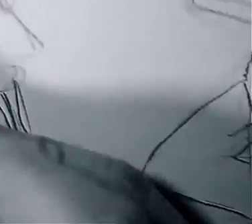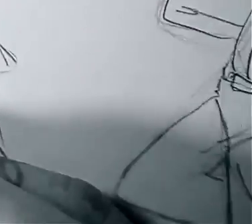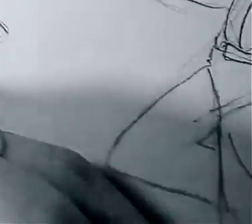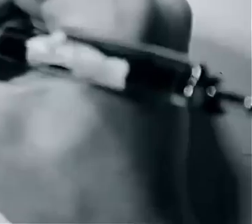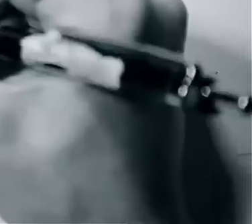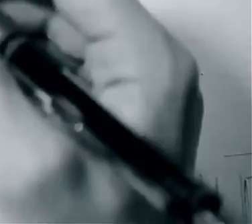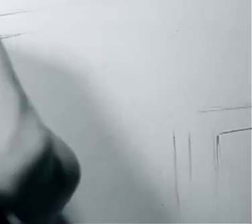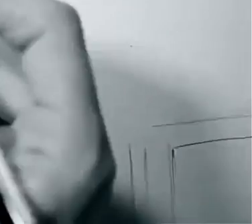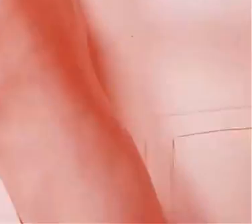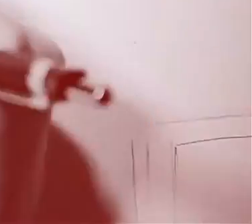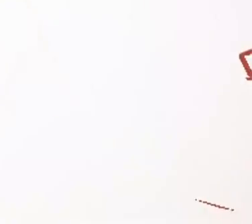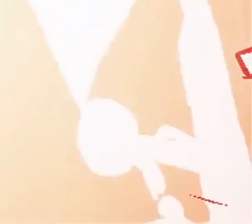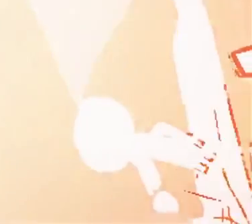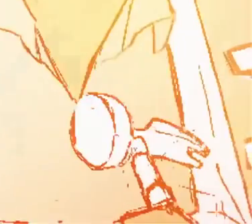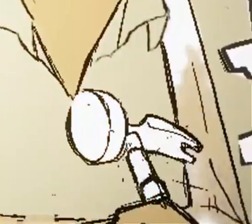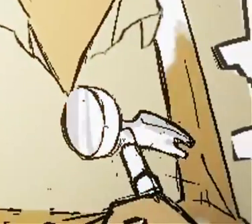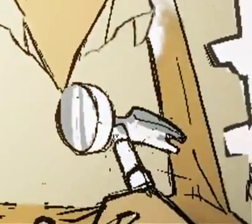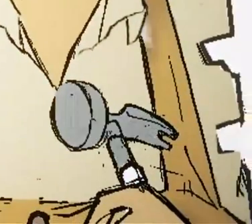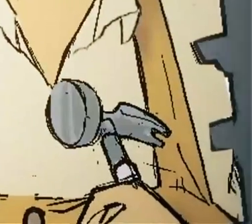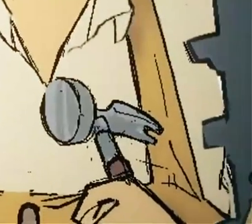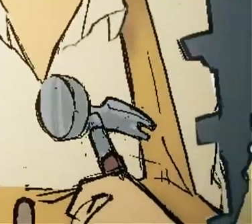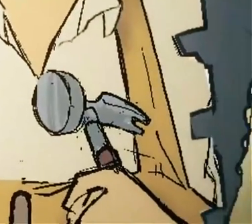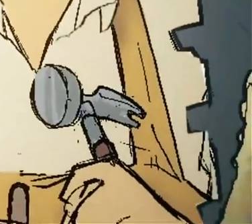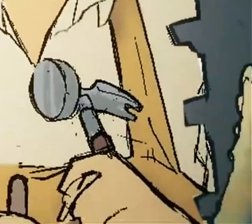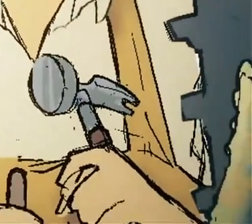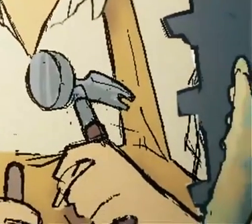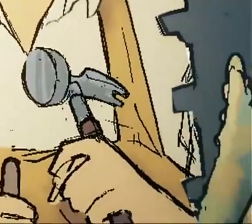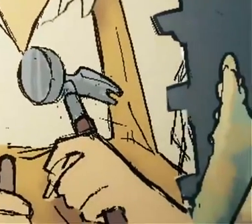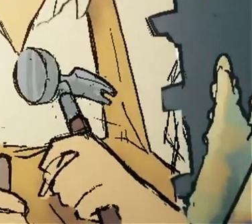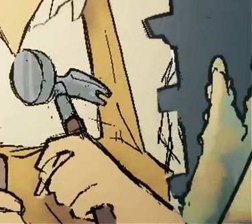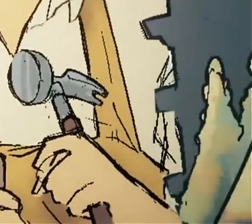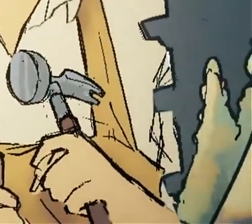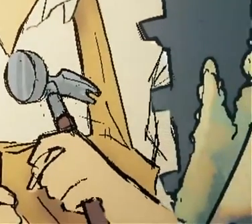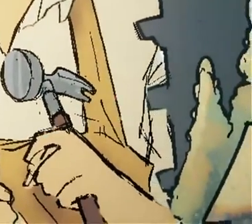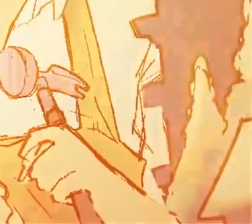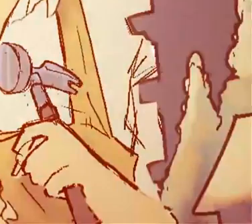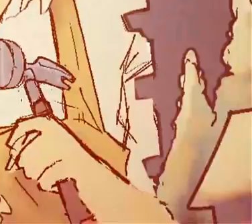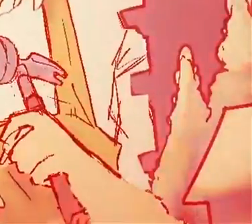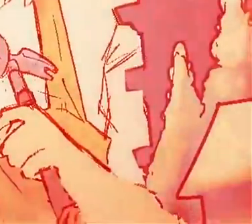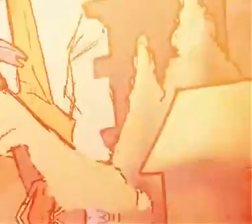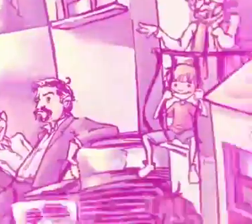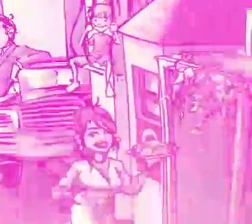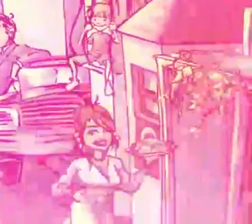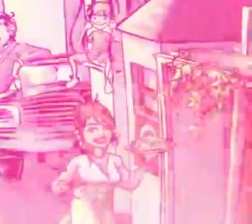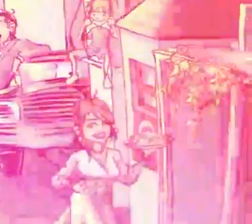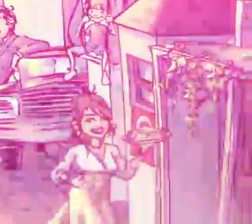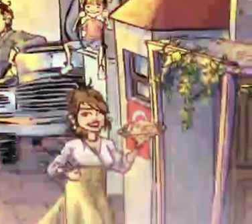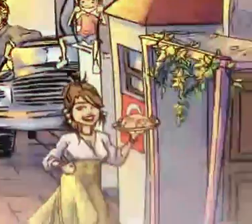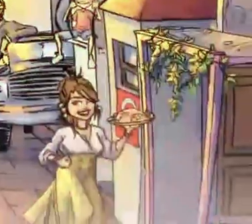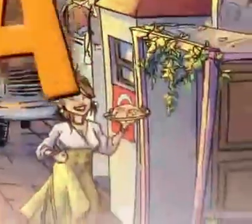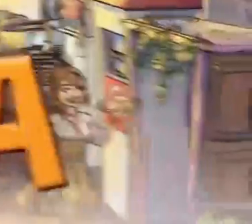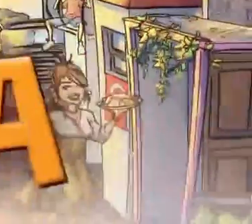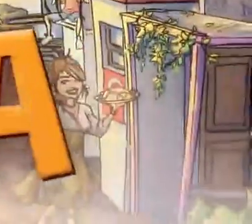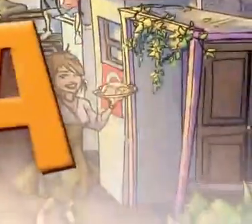Üzerinde marangoz önlüğü ve elinde keskiyle İbrahim ve mahalle içinde karikatürize edilmiş diğer karakterler. Resmin üzerinde